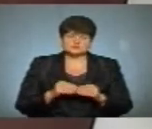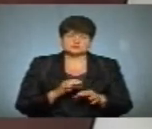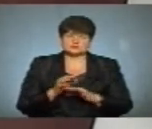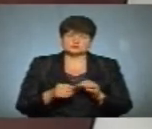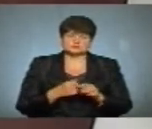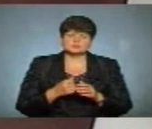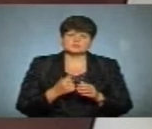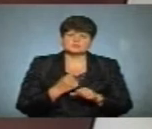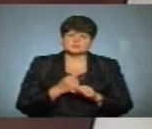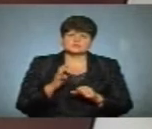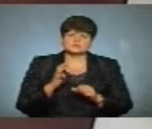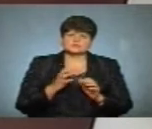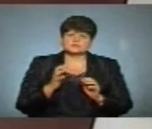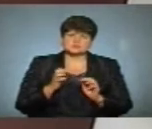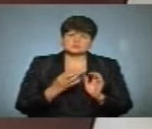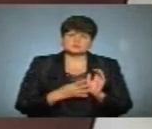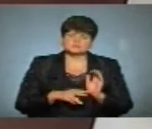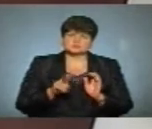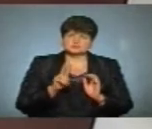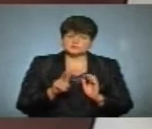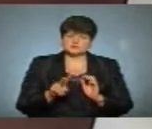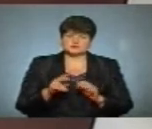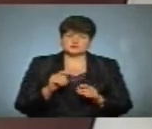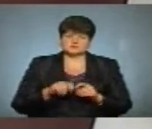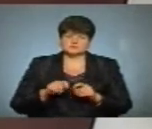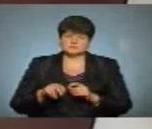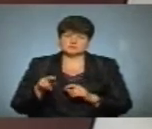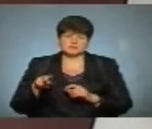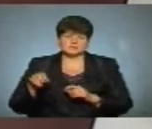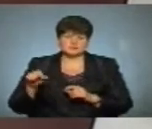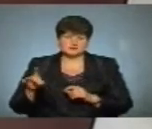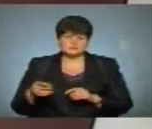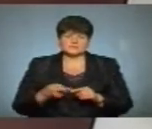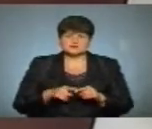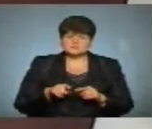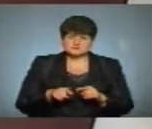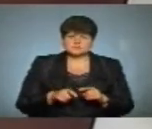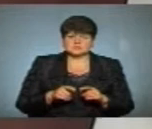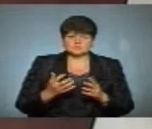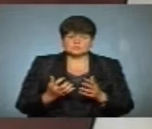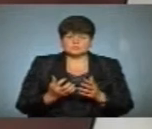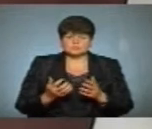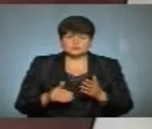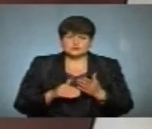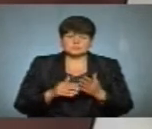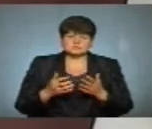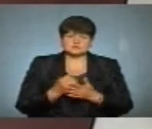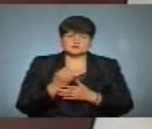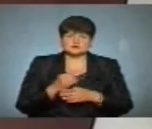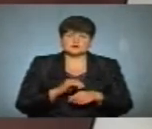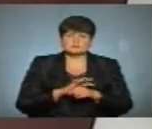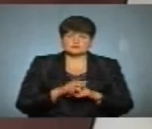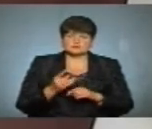492 тести методом полімеразно-ланцюгової реакції. За її словами, це дослідження дослідження допомагає виявити коронавірус у перші дні